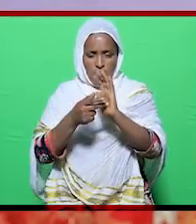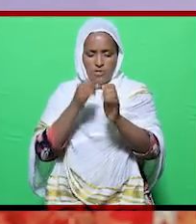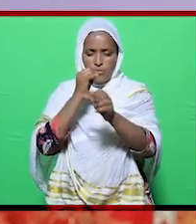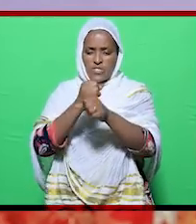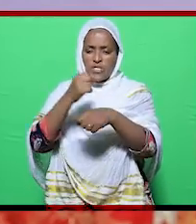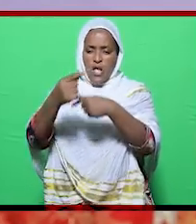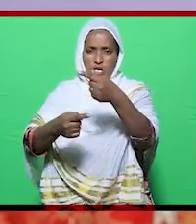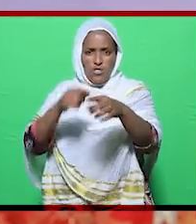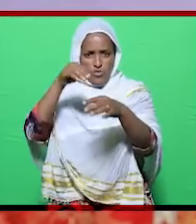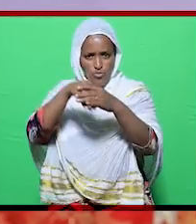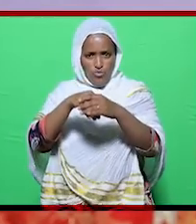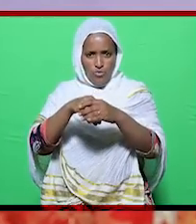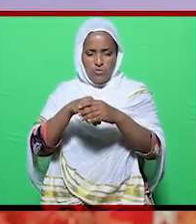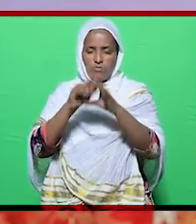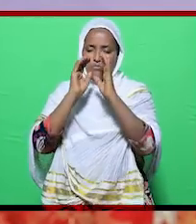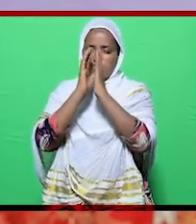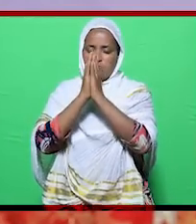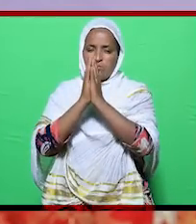ማስያዝ